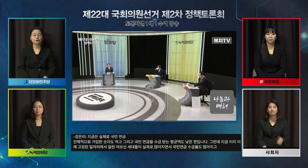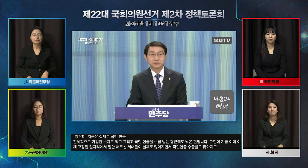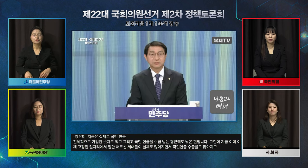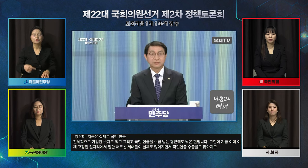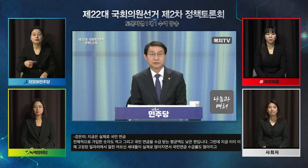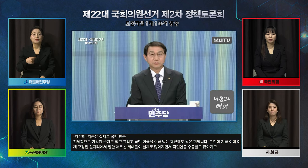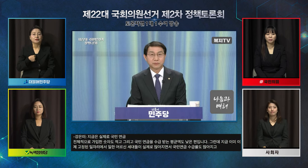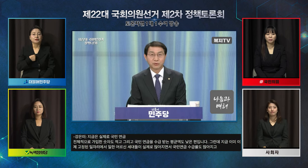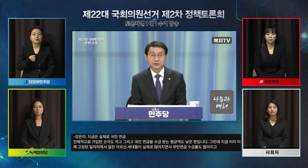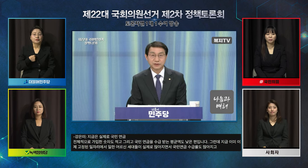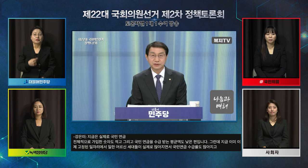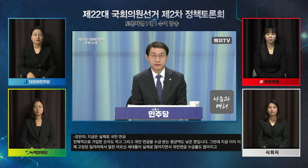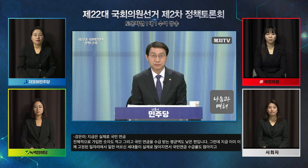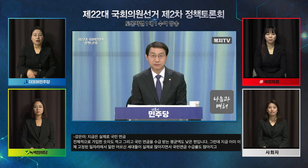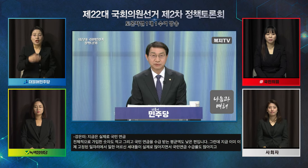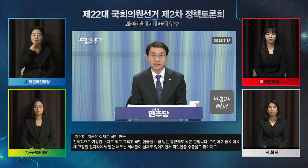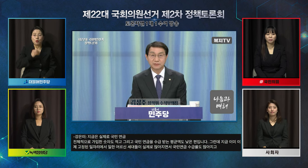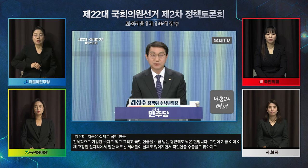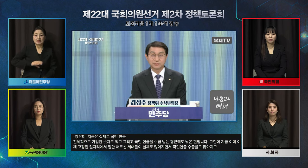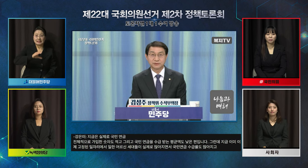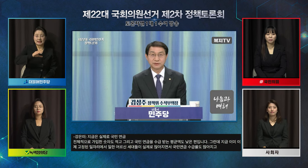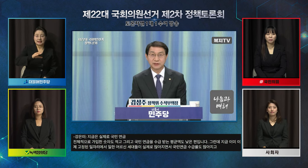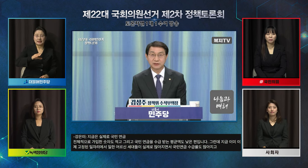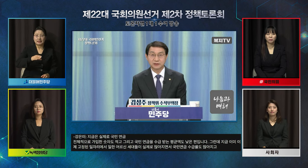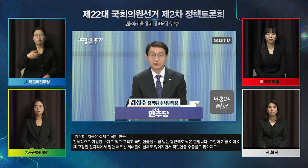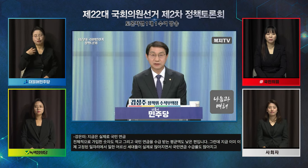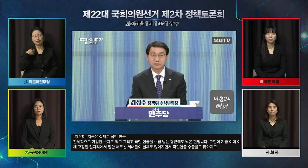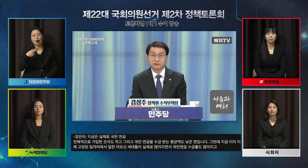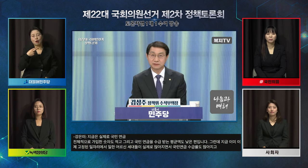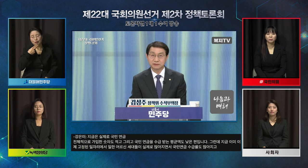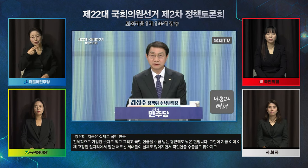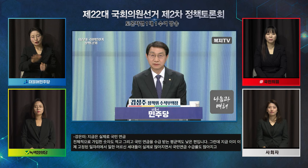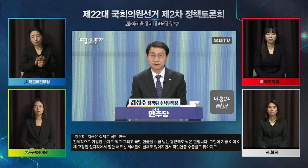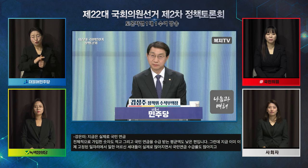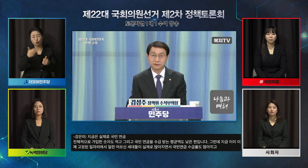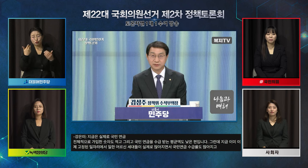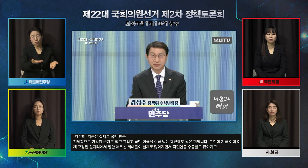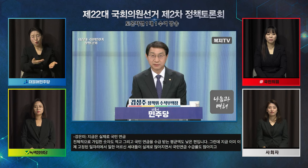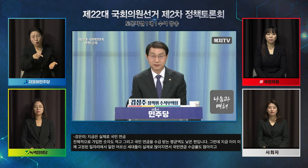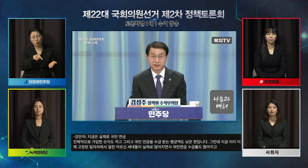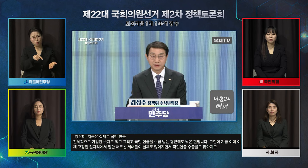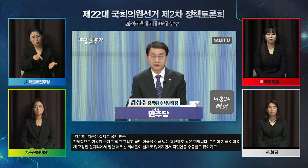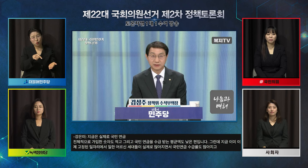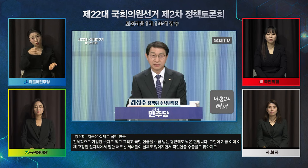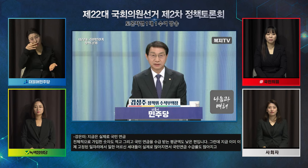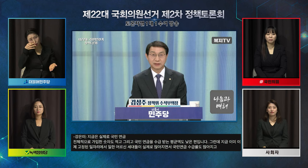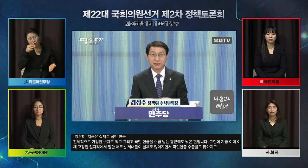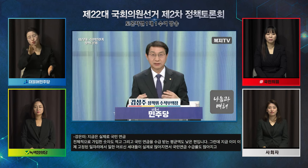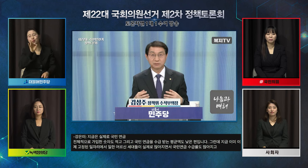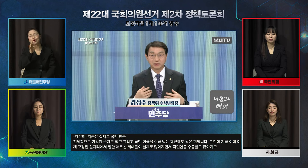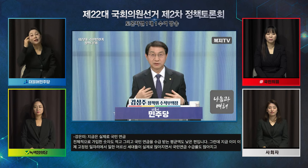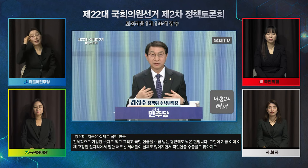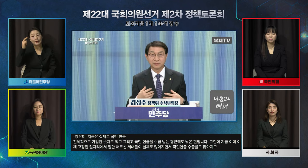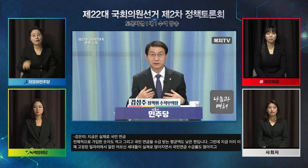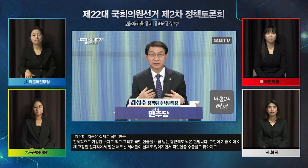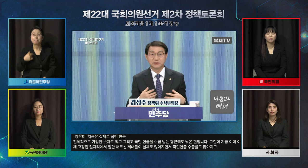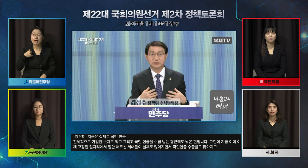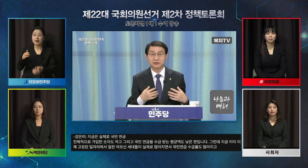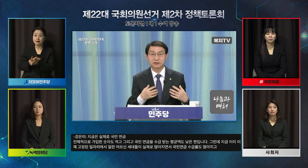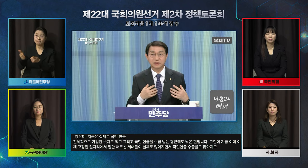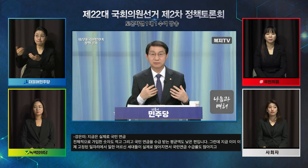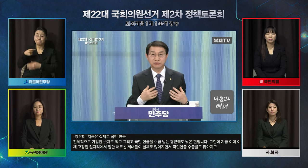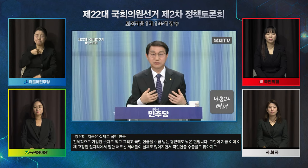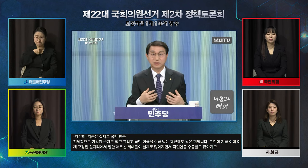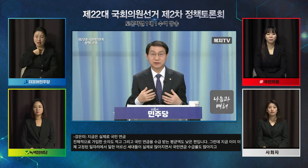저는 복지에서의 부담이 없는 혜택은 없다고 생각합니다. 내가 혜택을 받으려고 하면